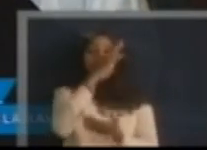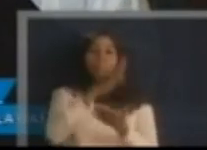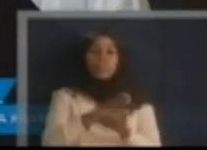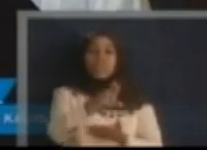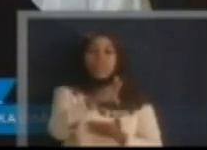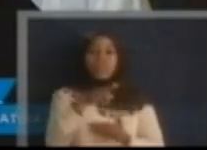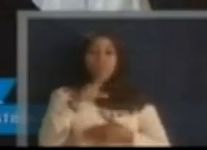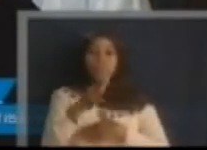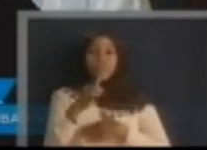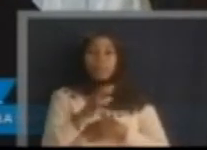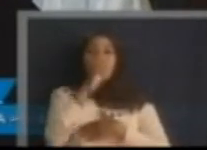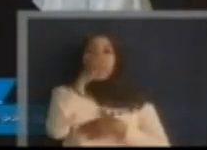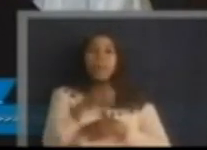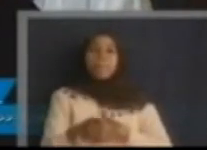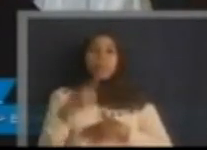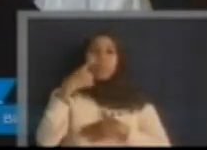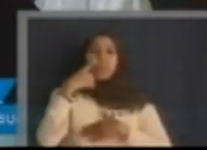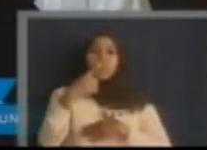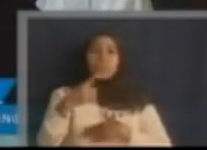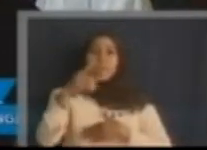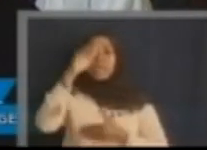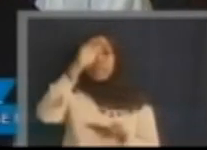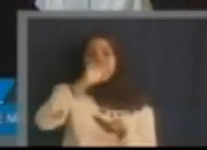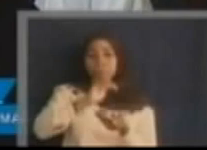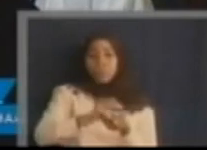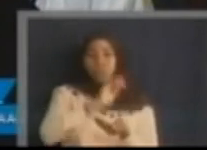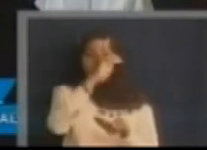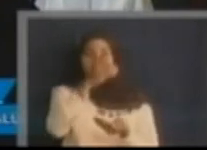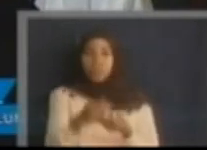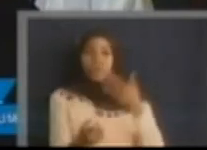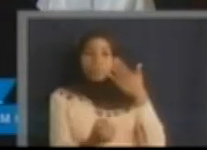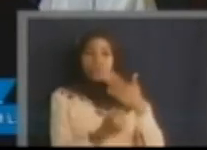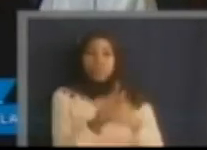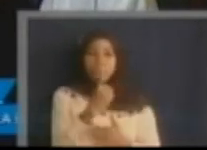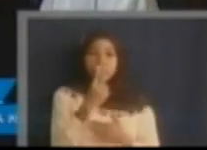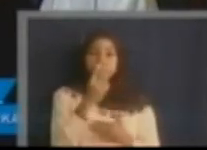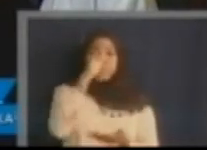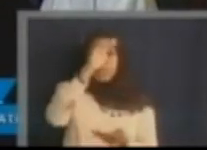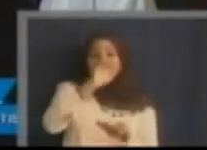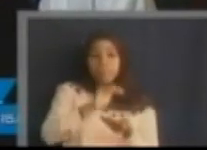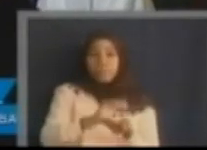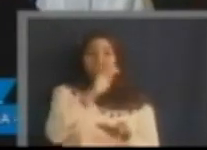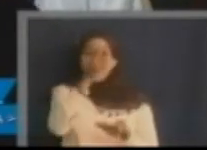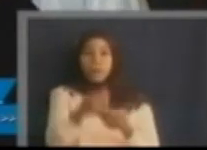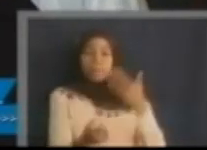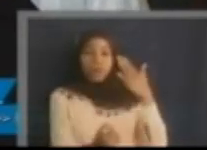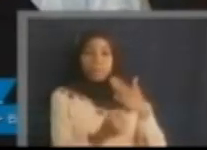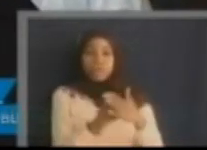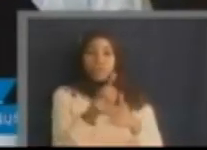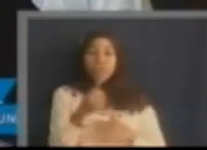sasa mapungufu ambayo yamejitokeza. Na mapungufu ambayo yamejitokeza,